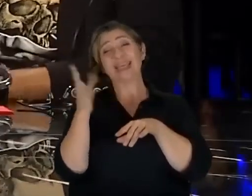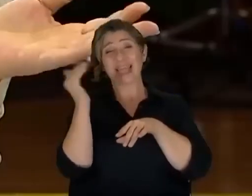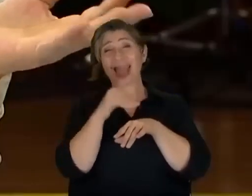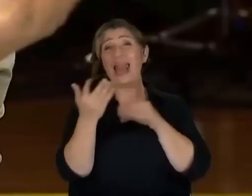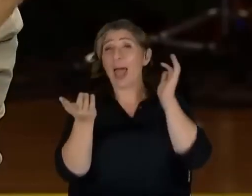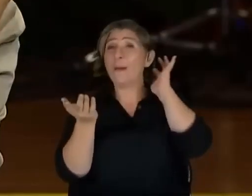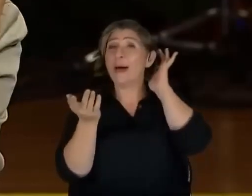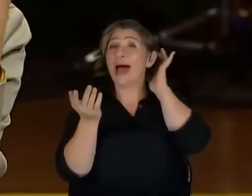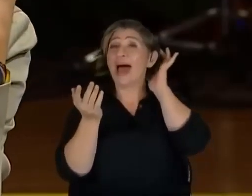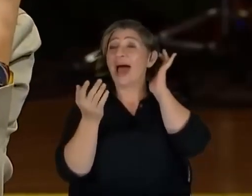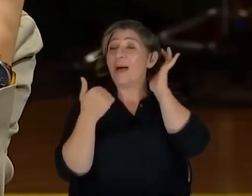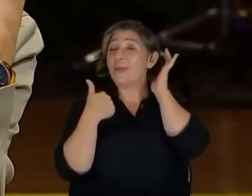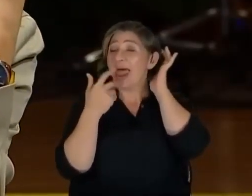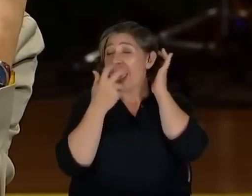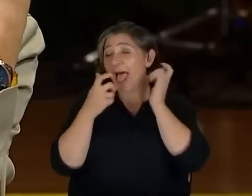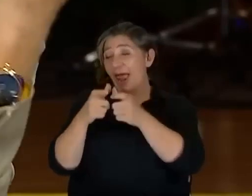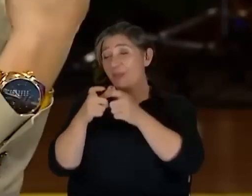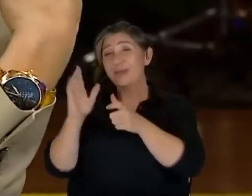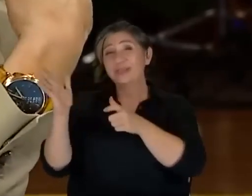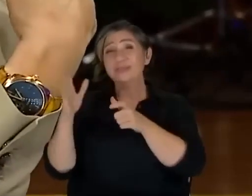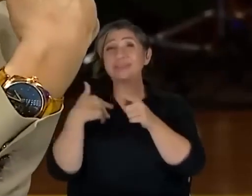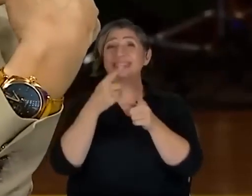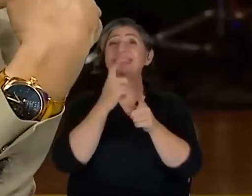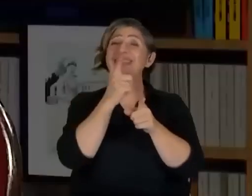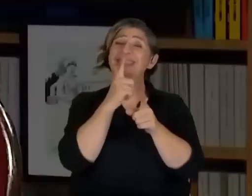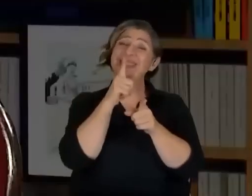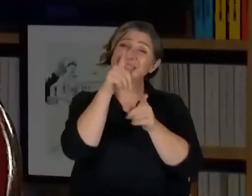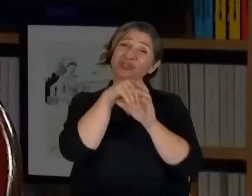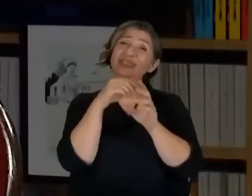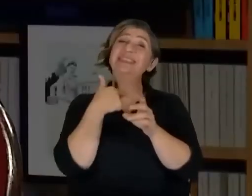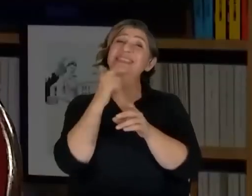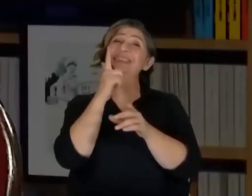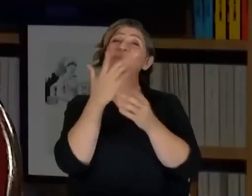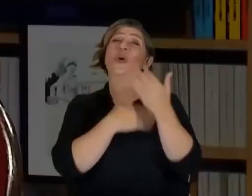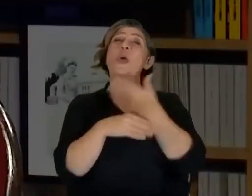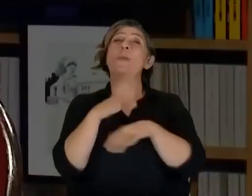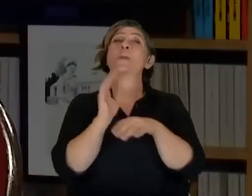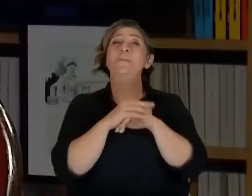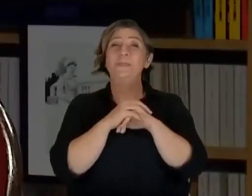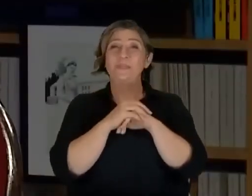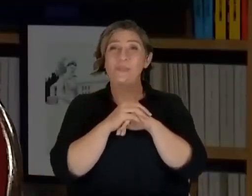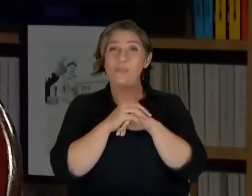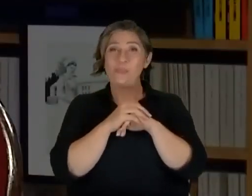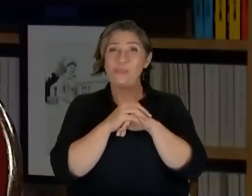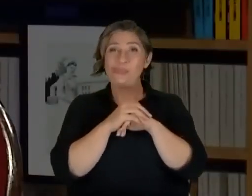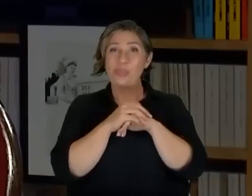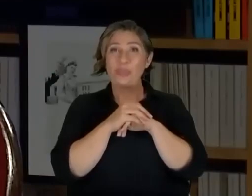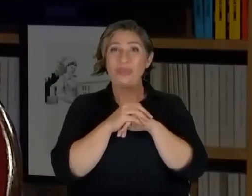gel ama. Yok, yani ben albüme giriyorum. Şimdi yani... seninle sesimi yoramam. Ben size özel bir şey